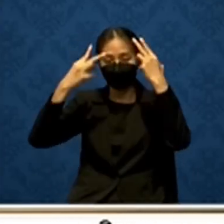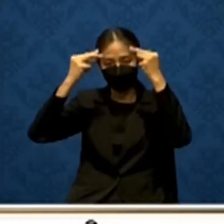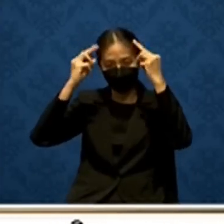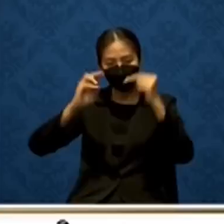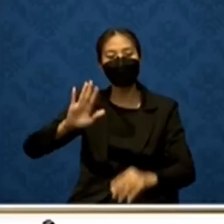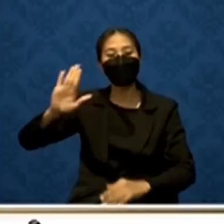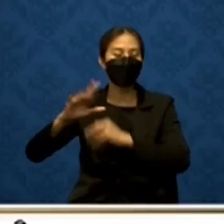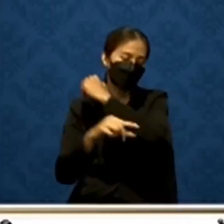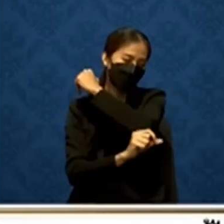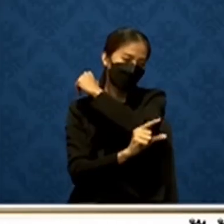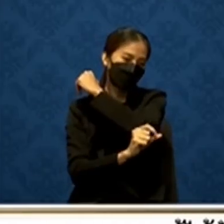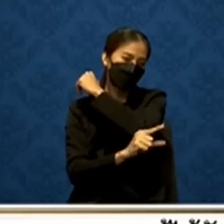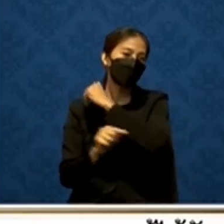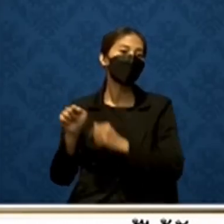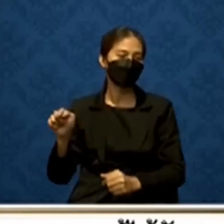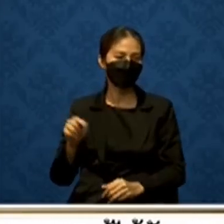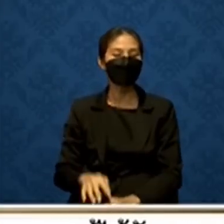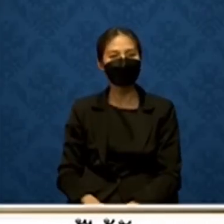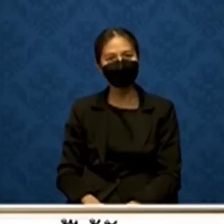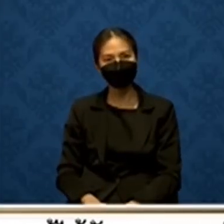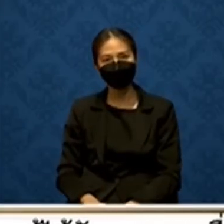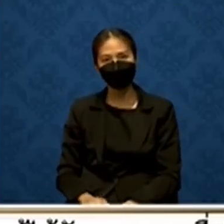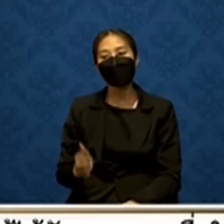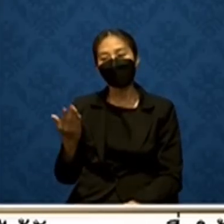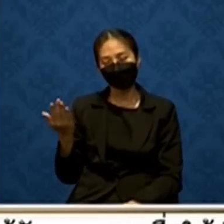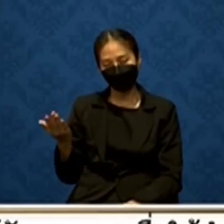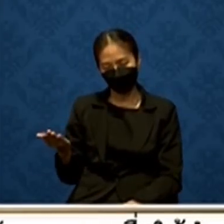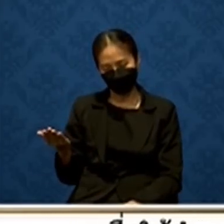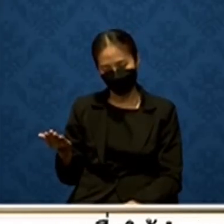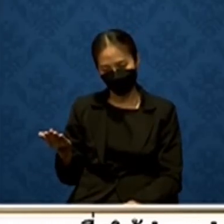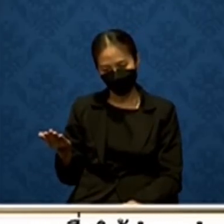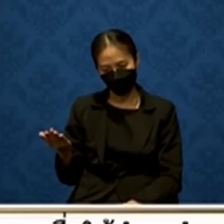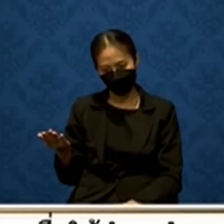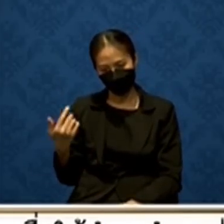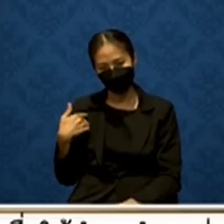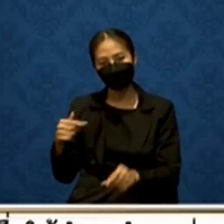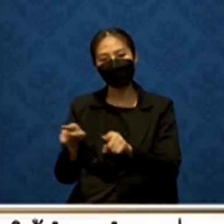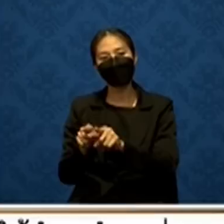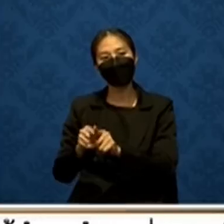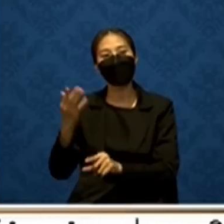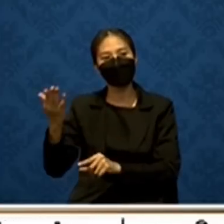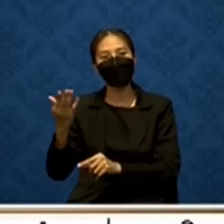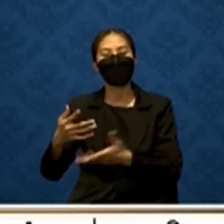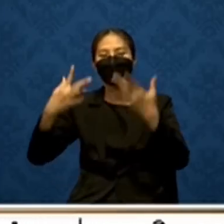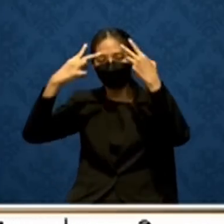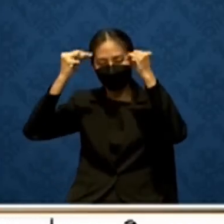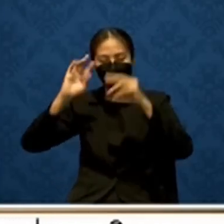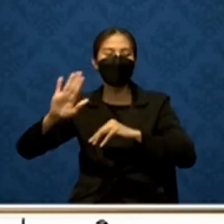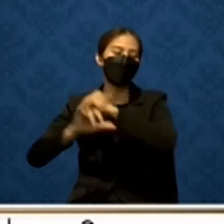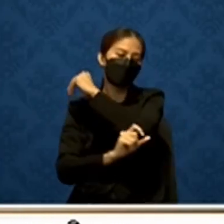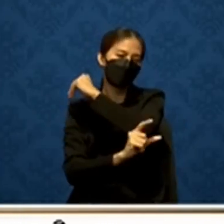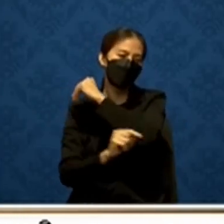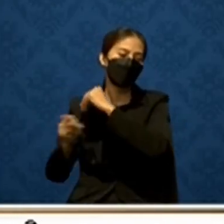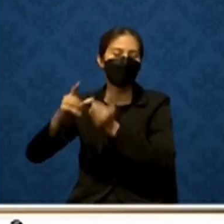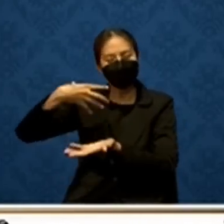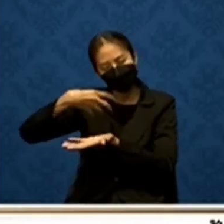ของสกะโร นายกริเทลุงให้คุณ Laurence Wong เป็นแนเดตนายกคนตอไปของสิกะโรเขาพูถเรื่ของ SME ของ